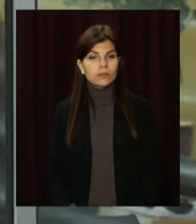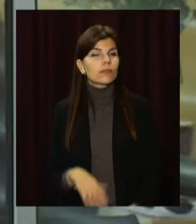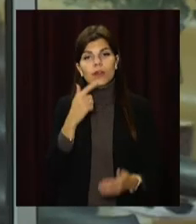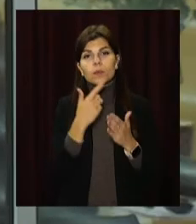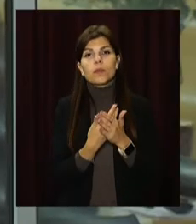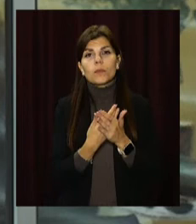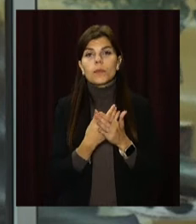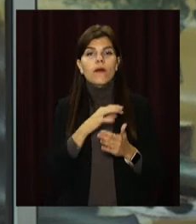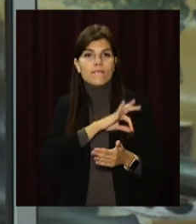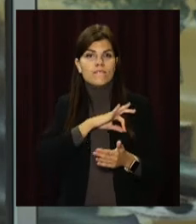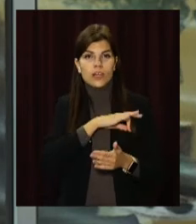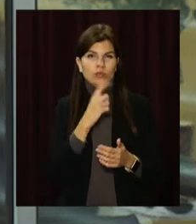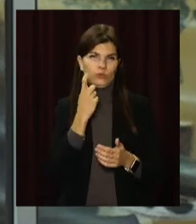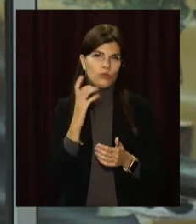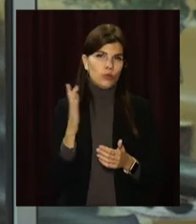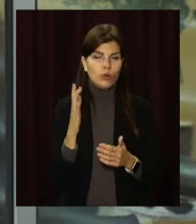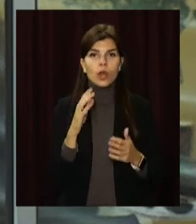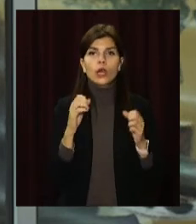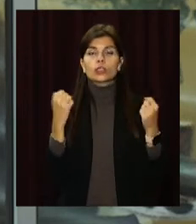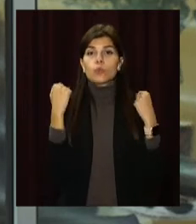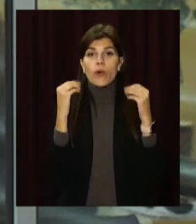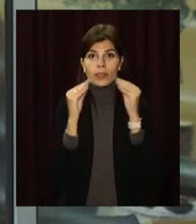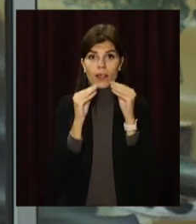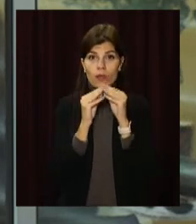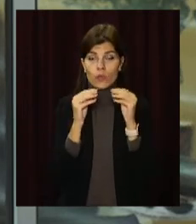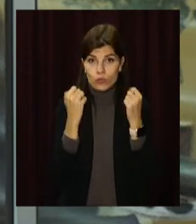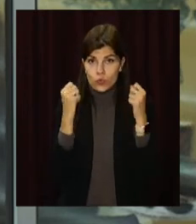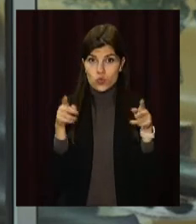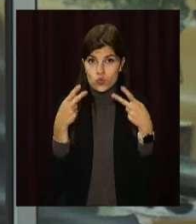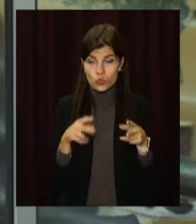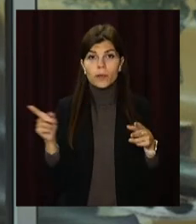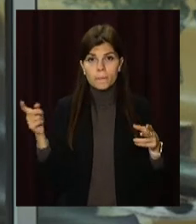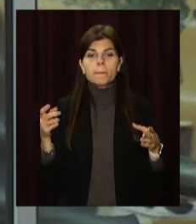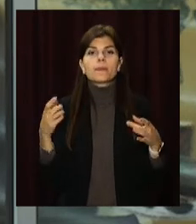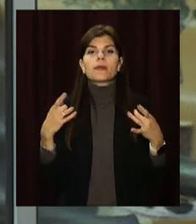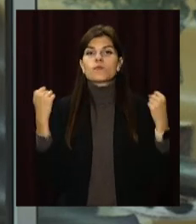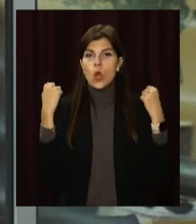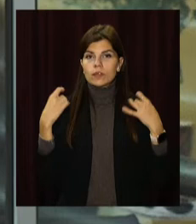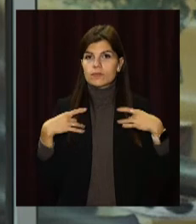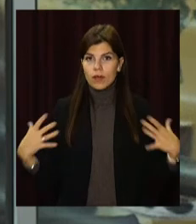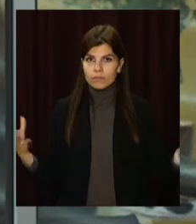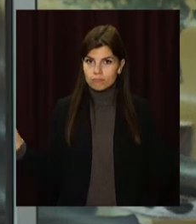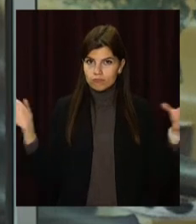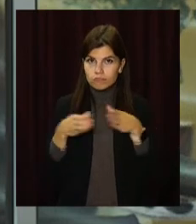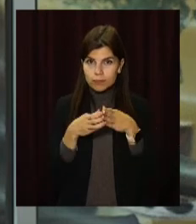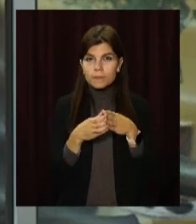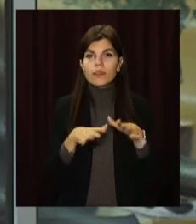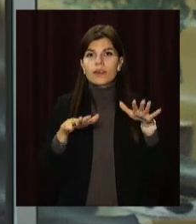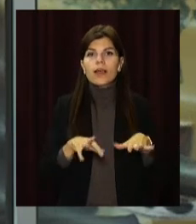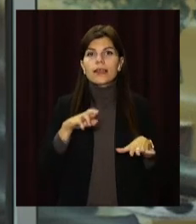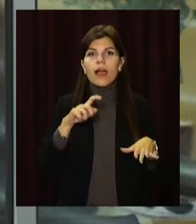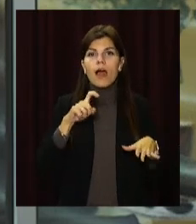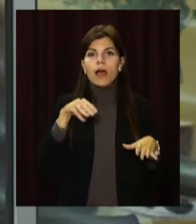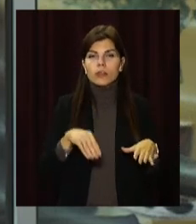Майже сотня вихованців з більш ніж 10 спортклубів області влаштувала для дніпрян спортивне свято. Усіх в яхт-клубі «Січ» на